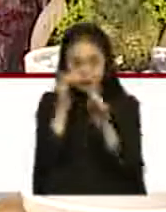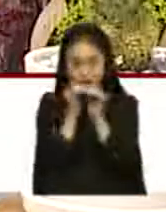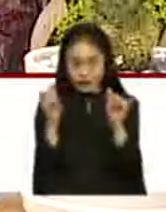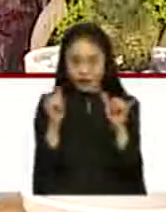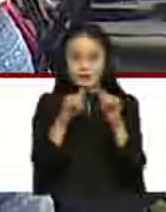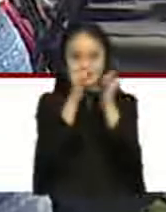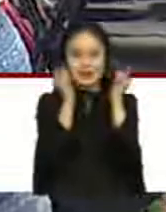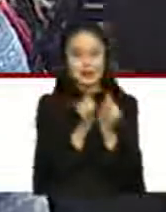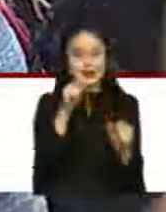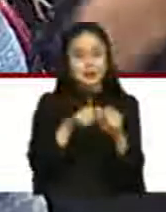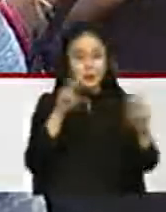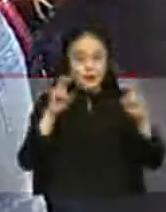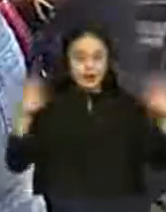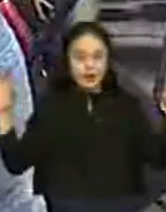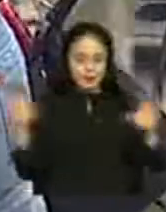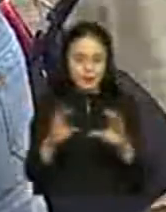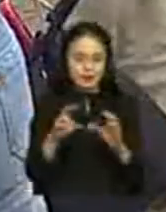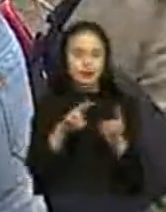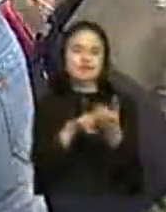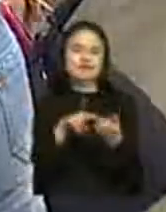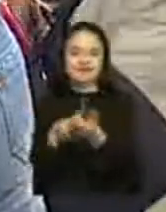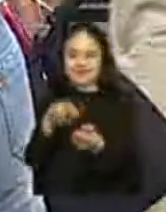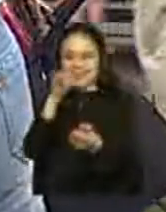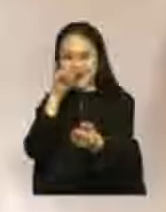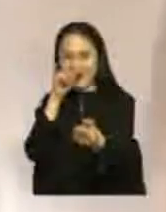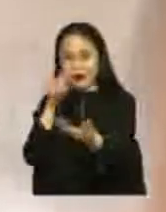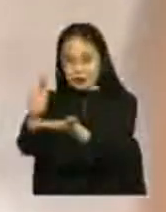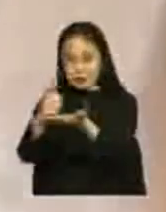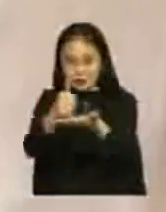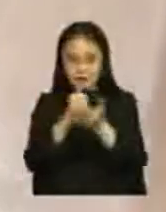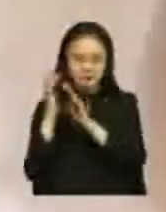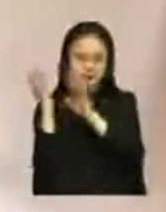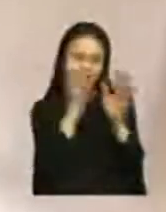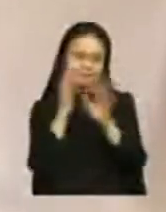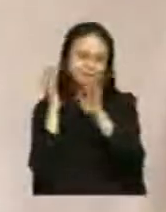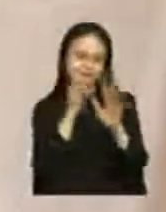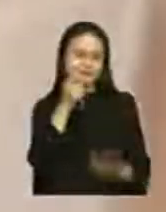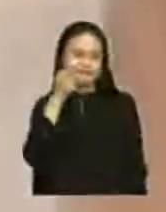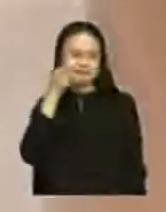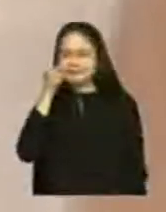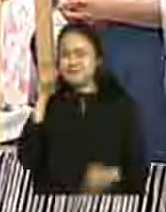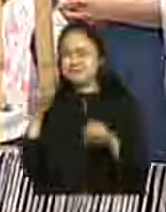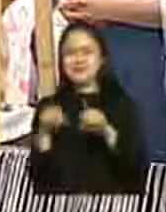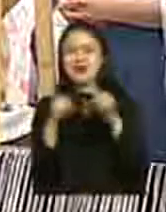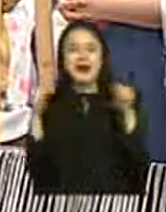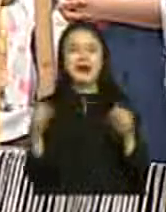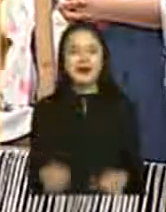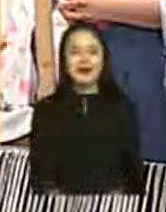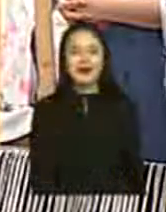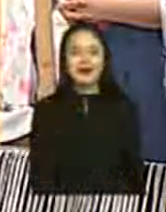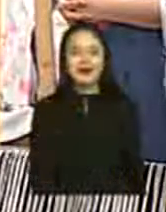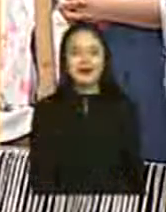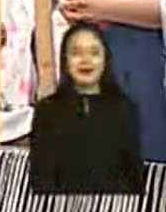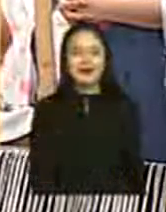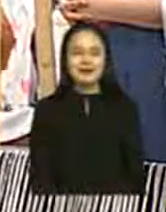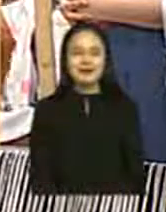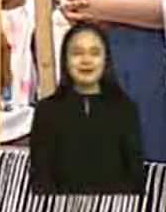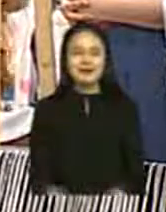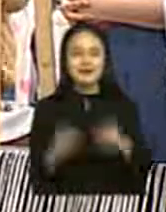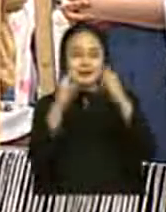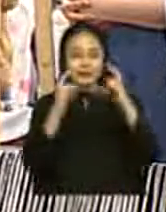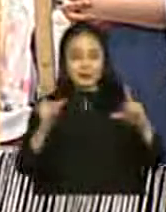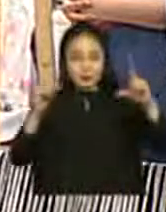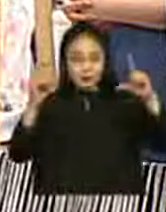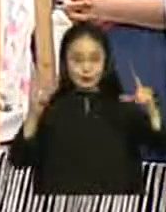선보였고 지나가는 이들의 발길을 잡아 끌며 소장 욕구를 자극합니다. 성동구 내에서 상생의 경제를 실현할 수 있는